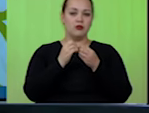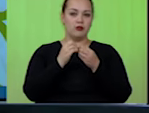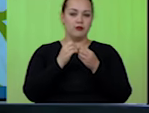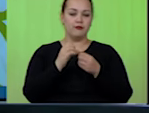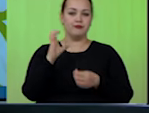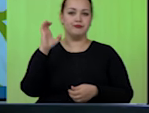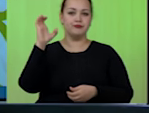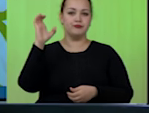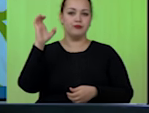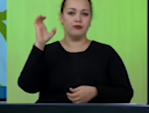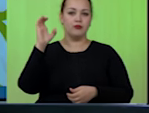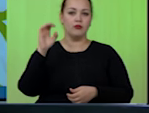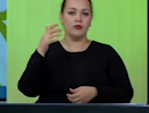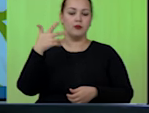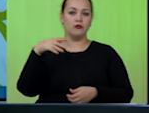5410, С.